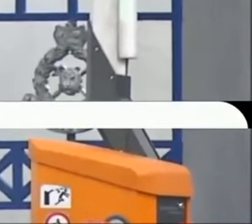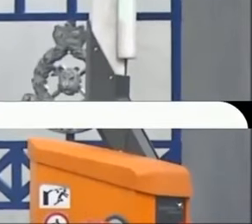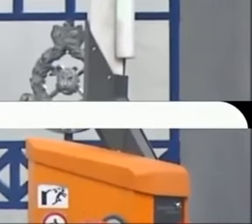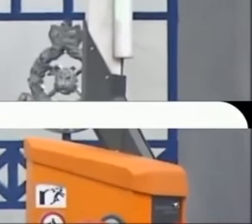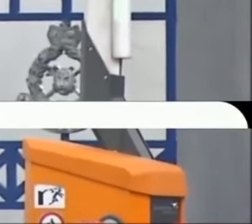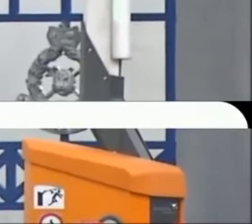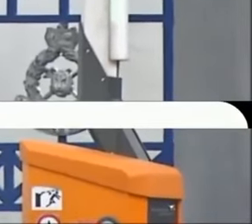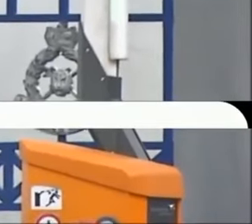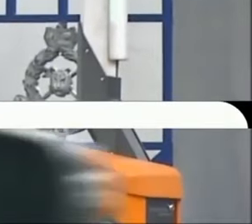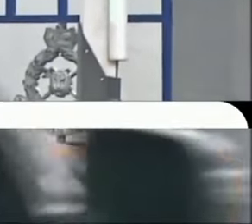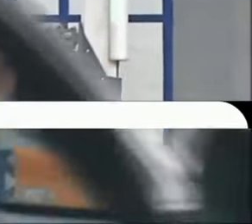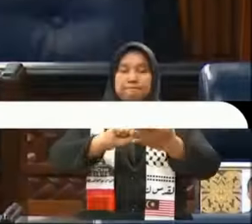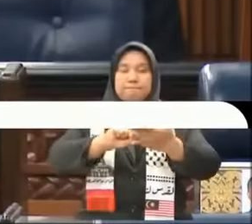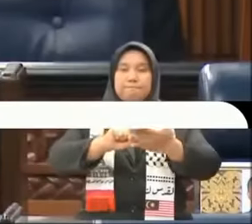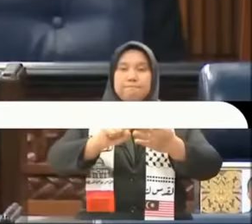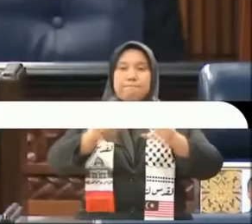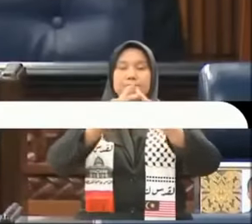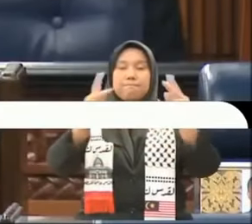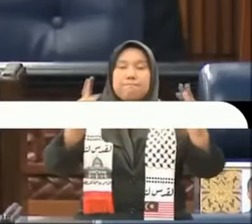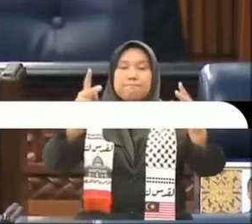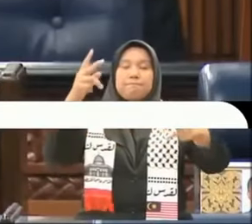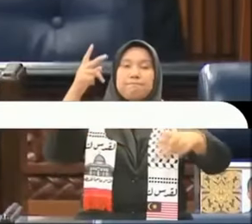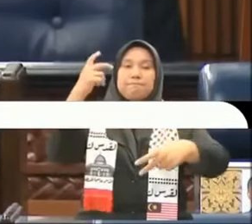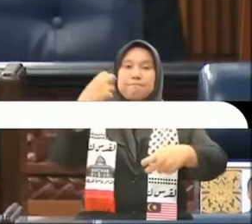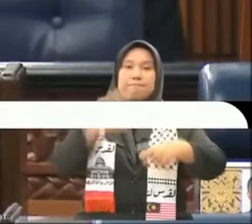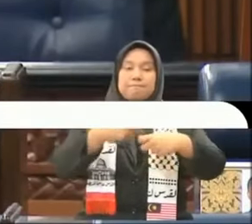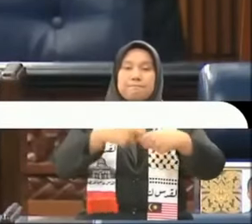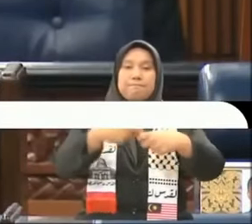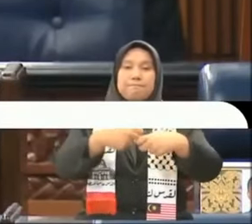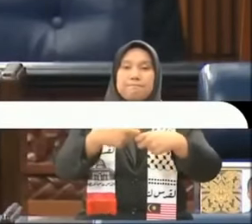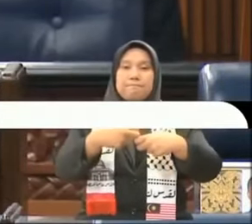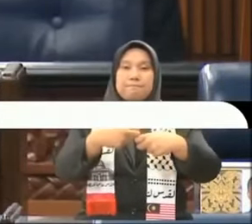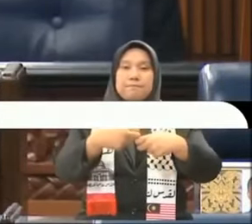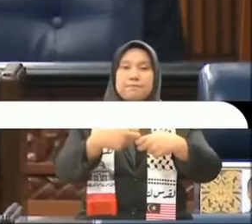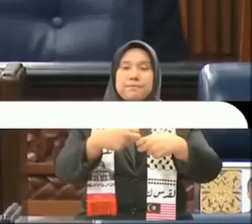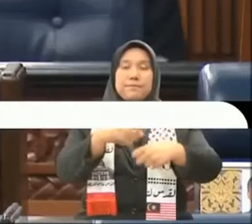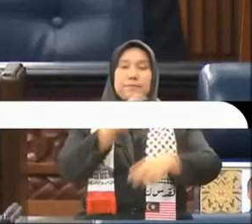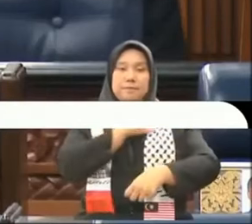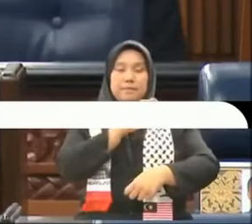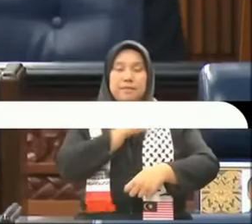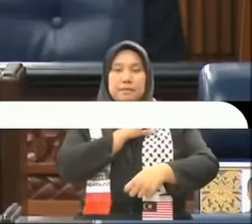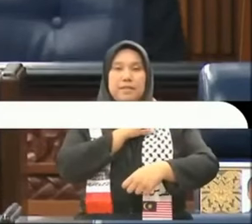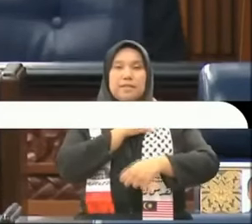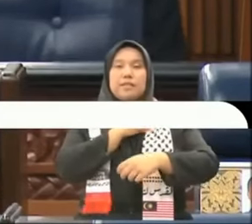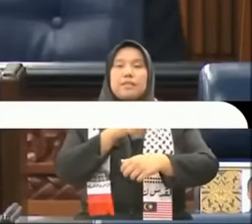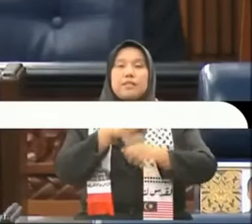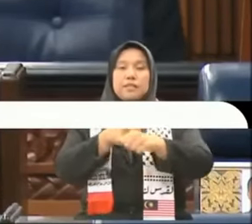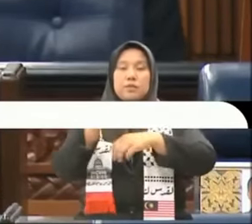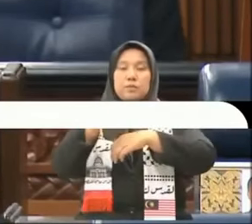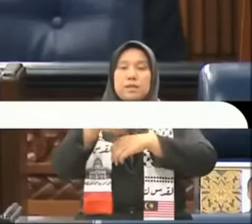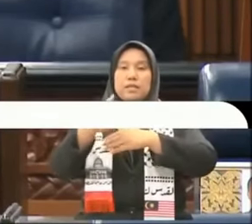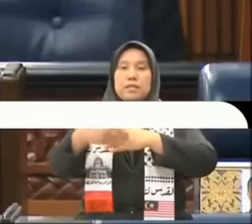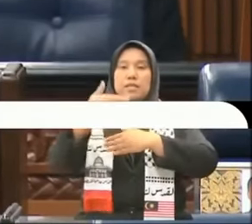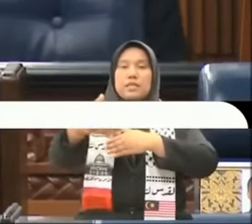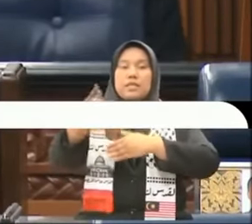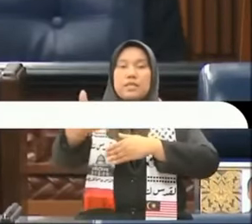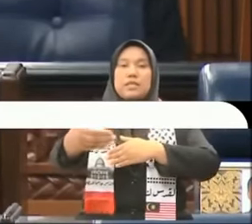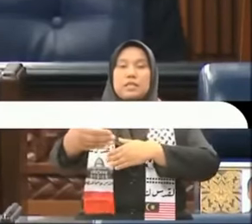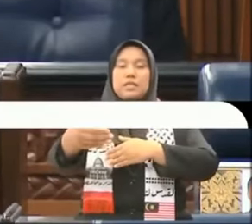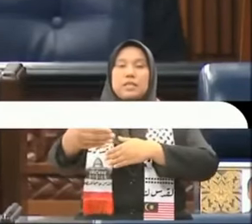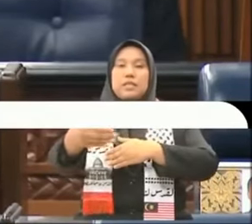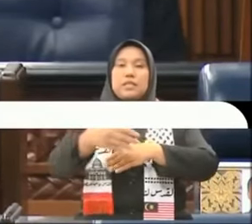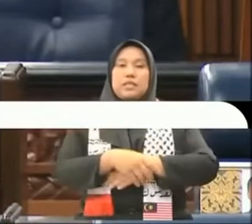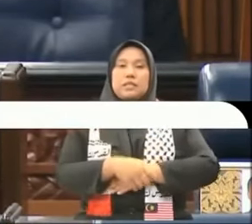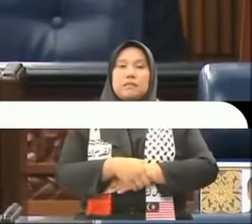seiring peredaran zaman PDM dari masa ke semasa melakukan penambahikan dan memperkasakan kemudahan-kemudahan terutama